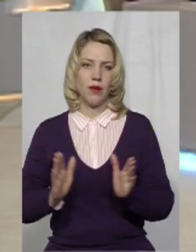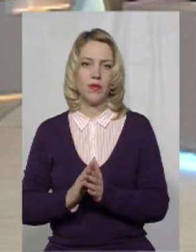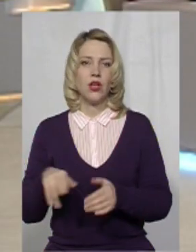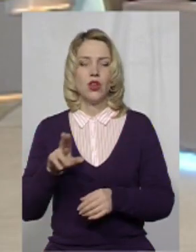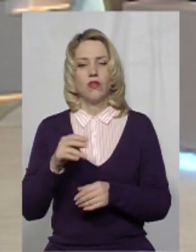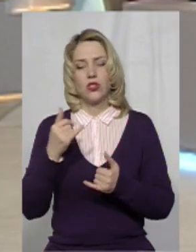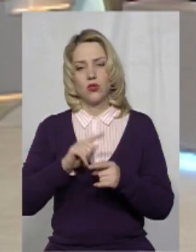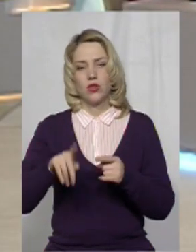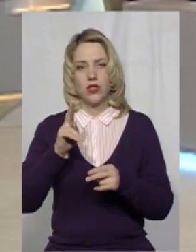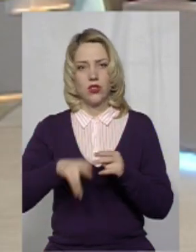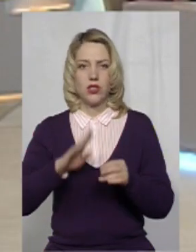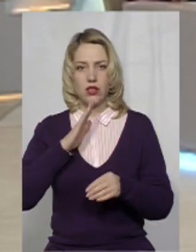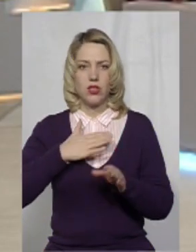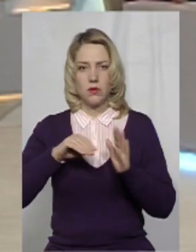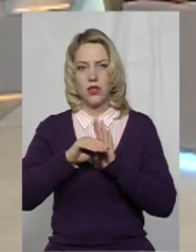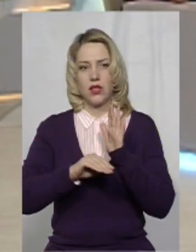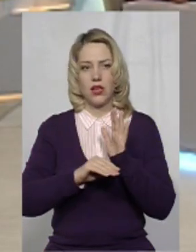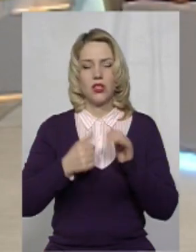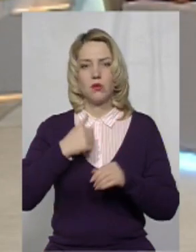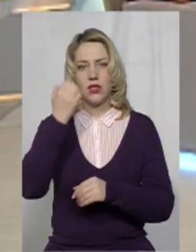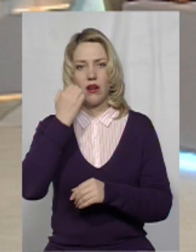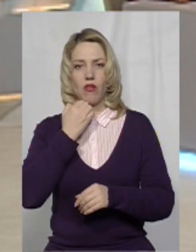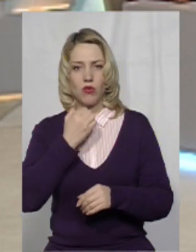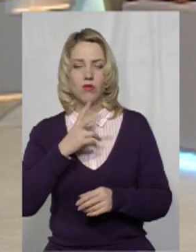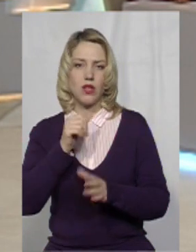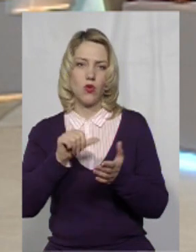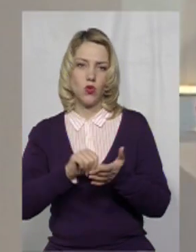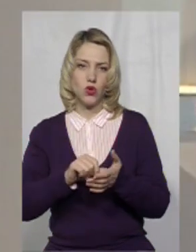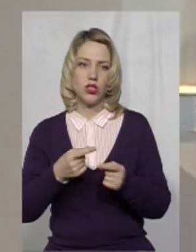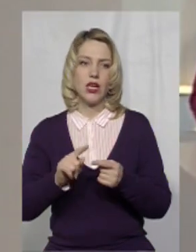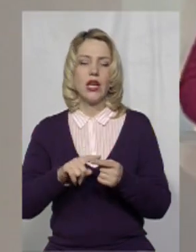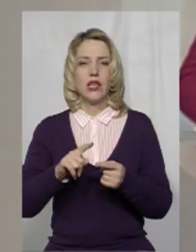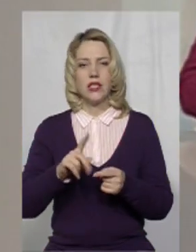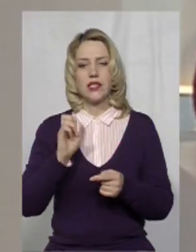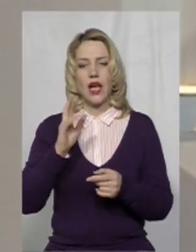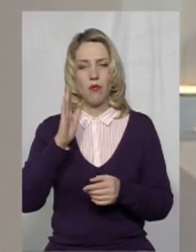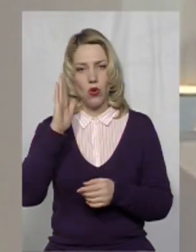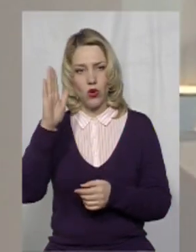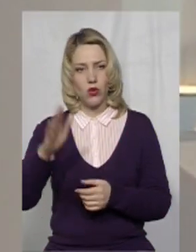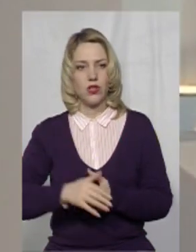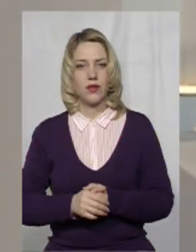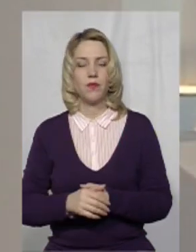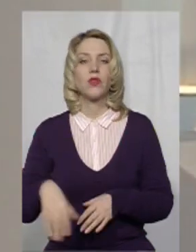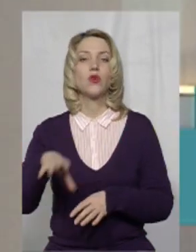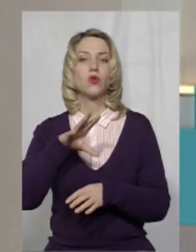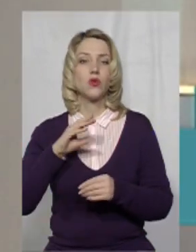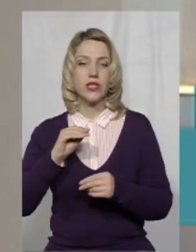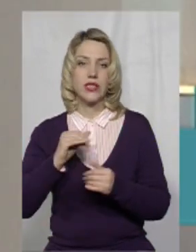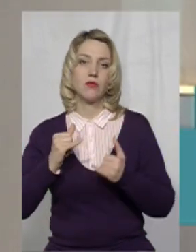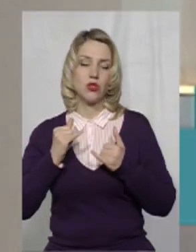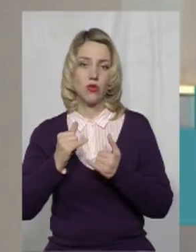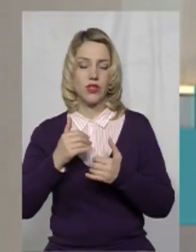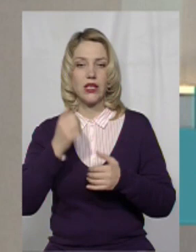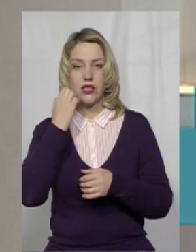завершення час, відведений для нашого ефіру. Я вам дякую за участь і за оптимістичний прогноз. Усім, шановні, дякую